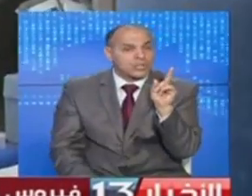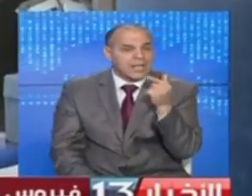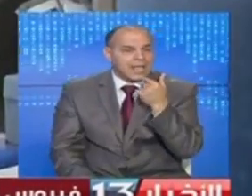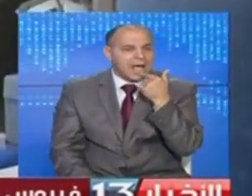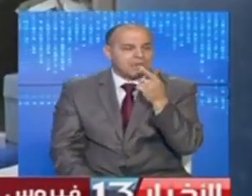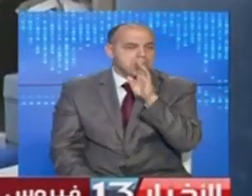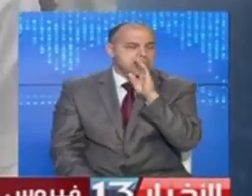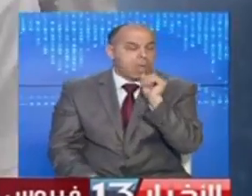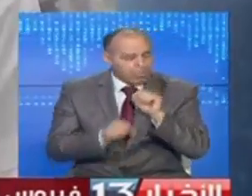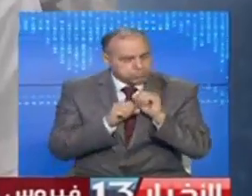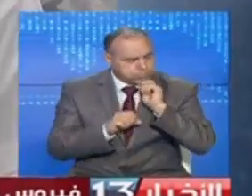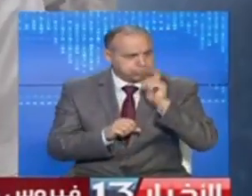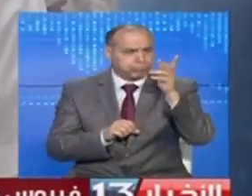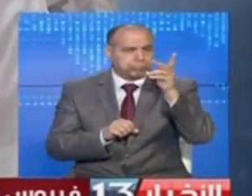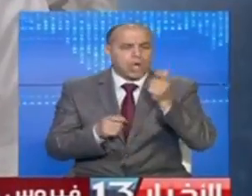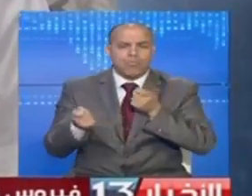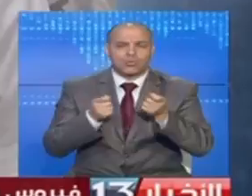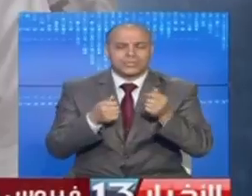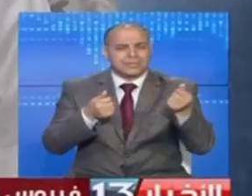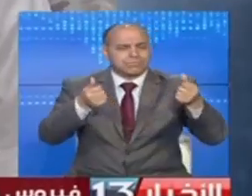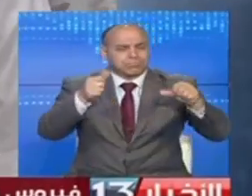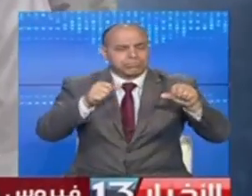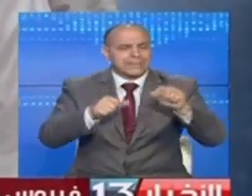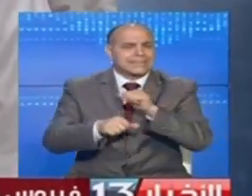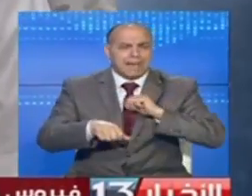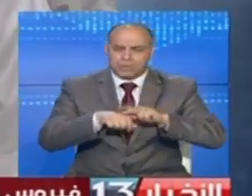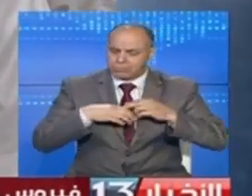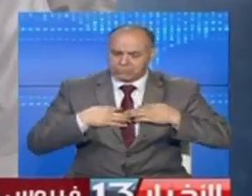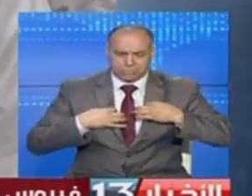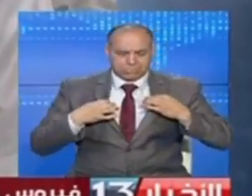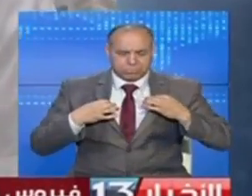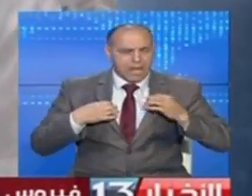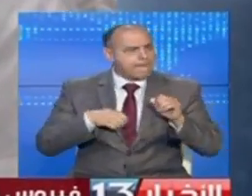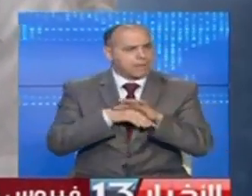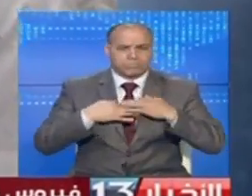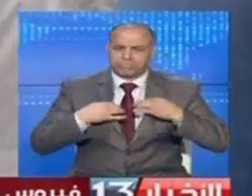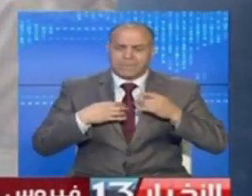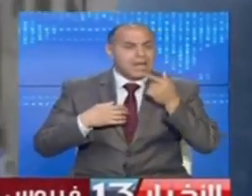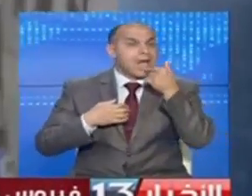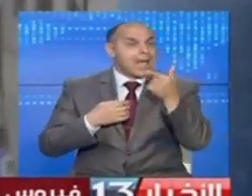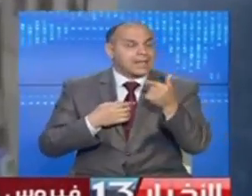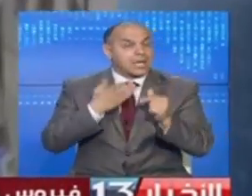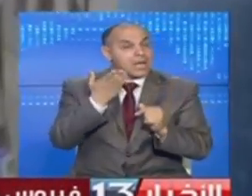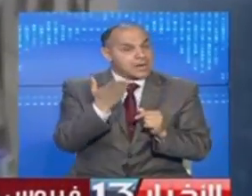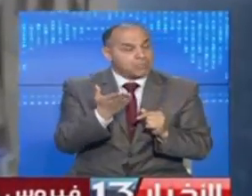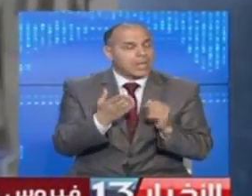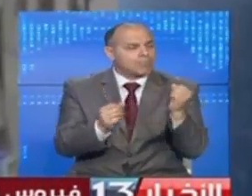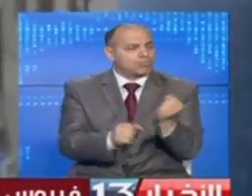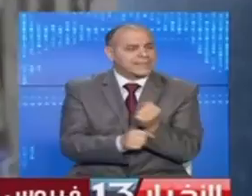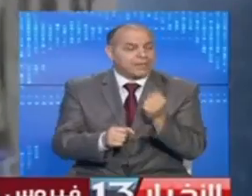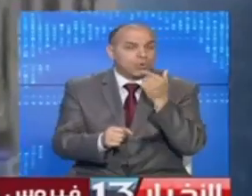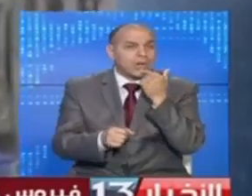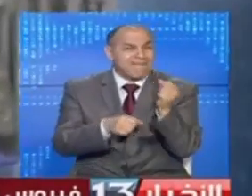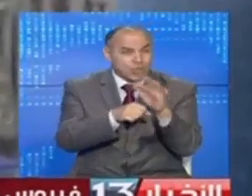يخرج عن صمته. فقد نفى مدير المختبر الصيني أي مسؤولية في انتشار الوباء، مؤكدا أنه من المستحيل أن